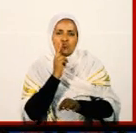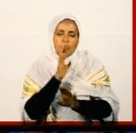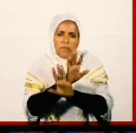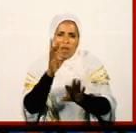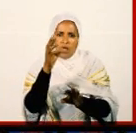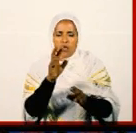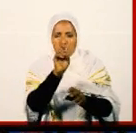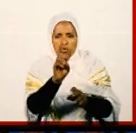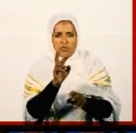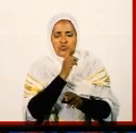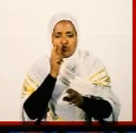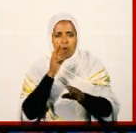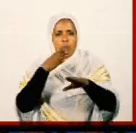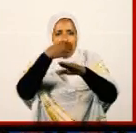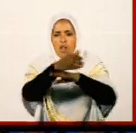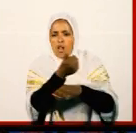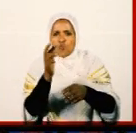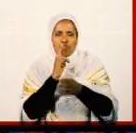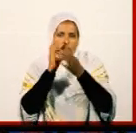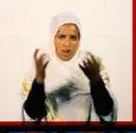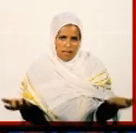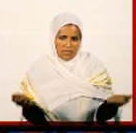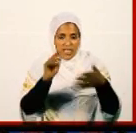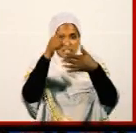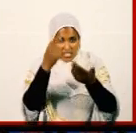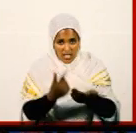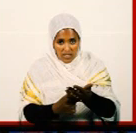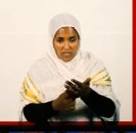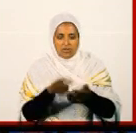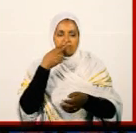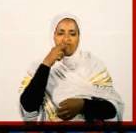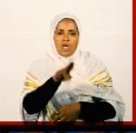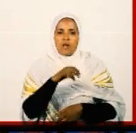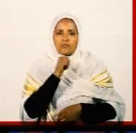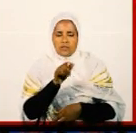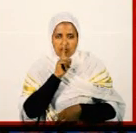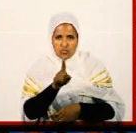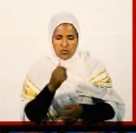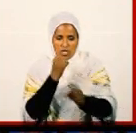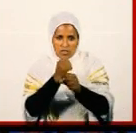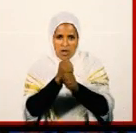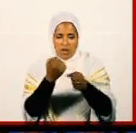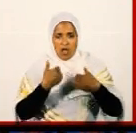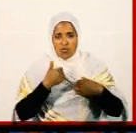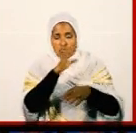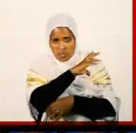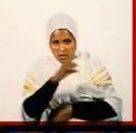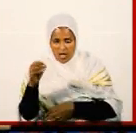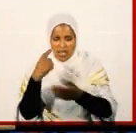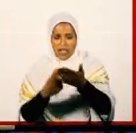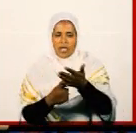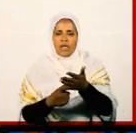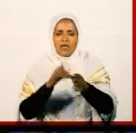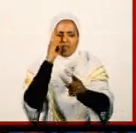ከሁለት ሱባኤ በኋላ እኮ ሌላ ጾም የለንም። ስለዚህ ያልታዘዘ ነው እየሰራ ነው ያለና ይሄ ትክክል ነው